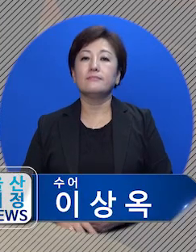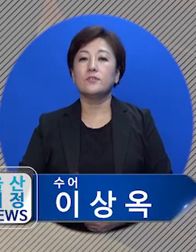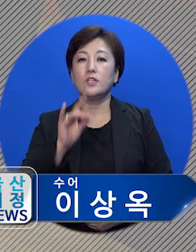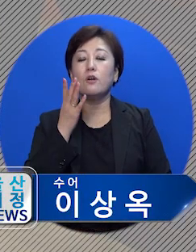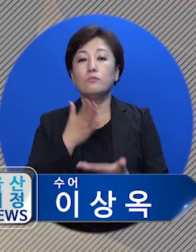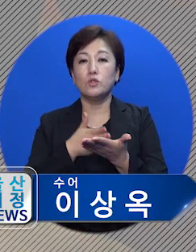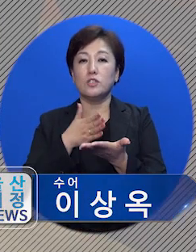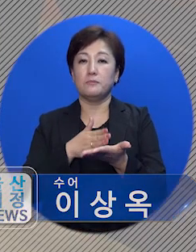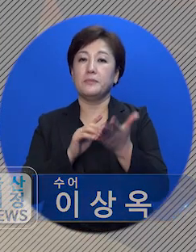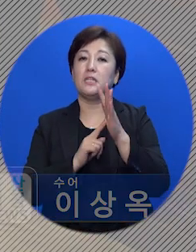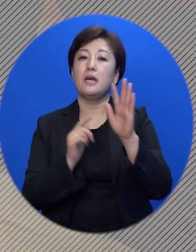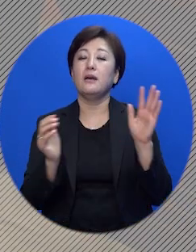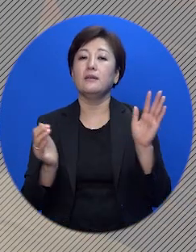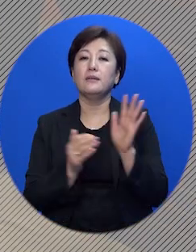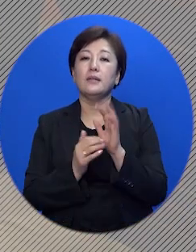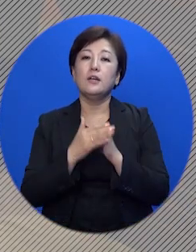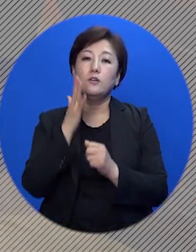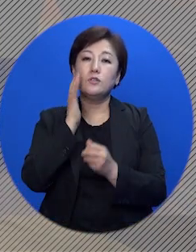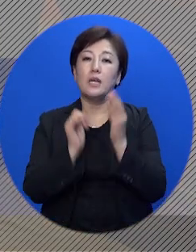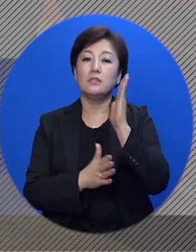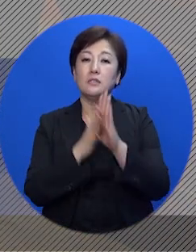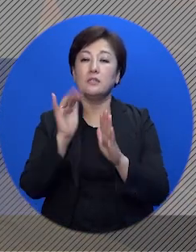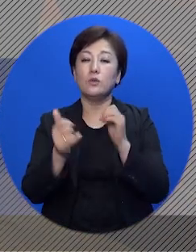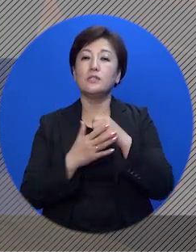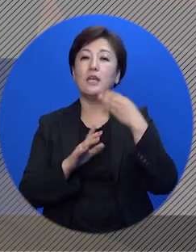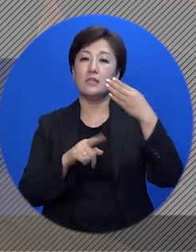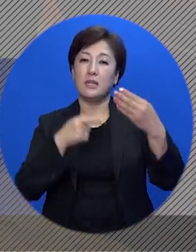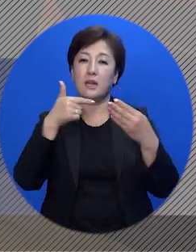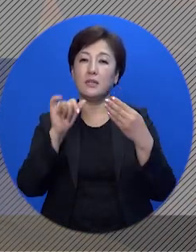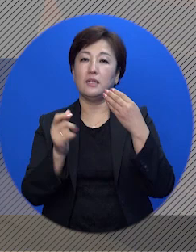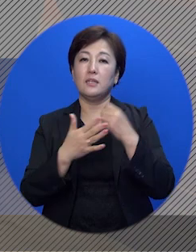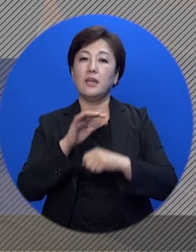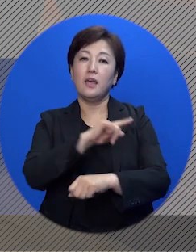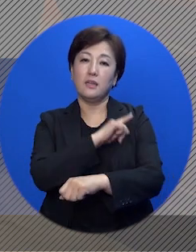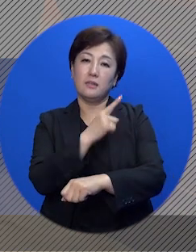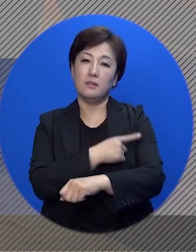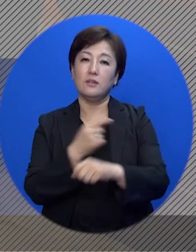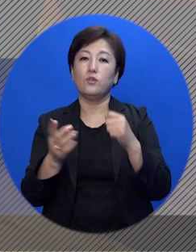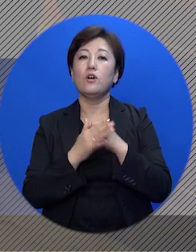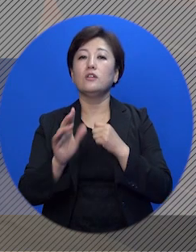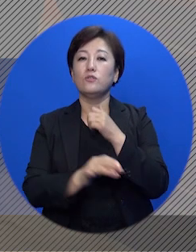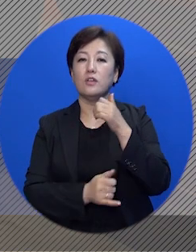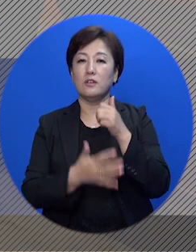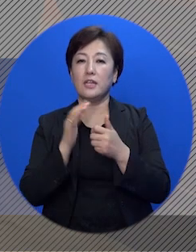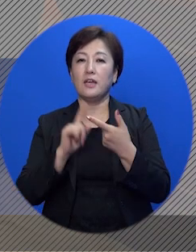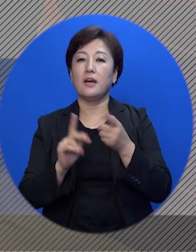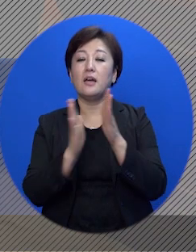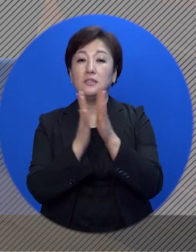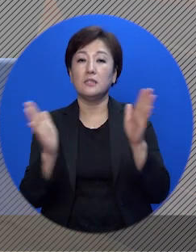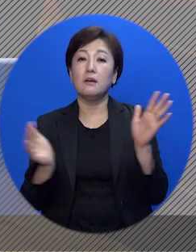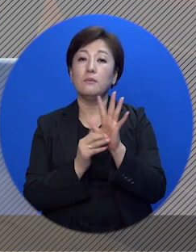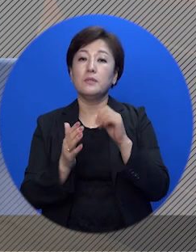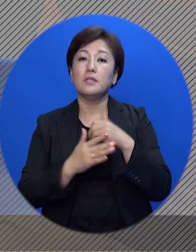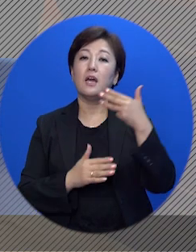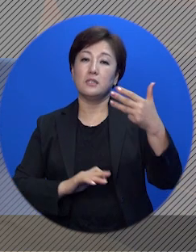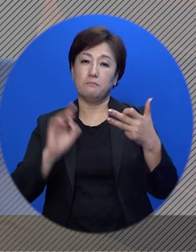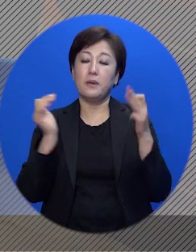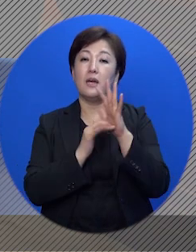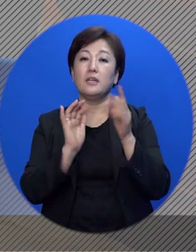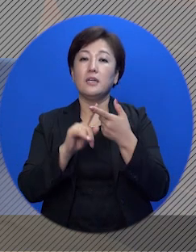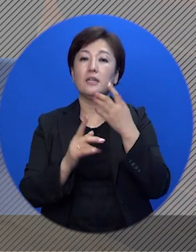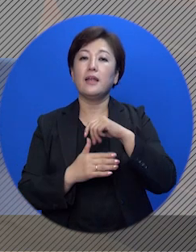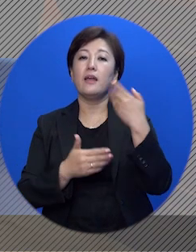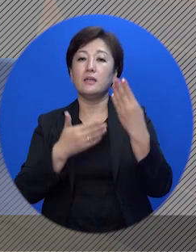첫 번째 소식입니다. 울산시 제4기 인권위원회가 임기를 시작합니다. 지난 18일